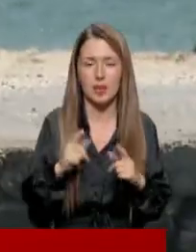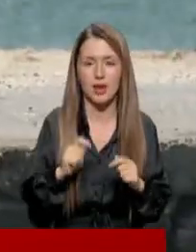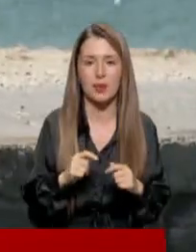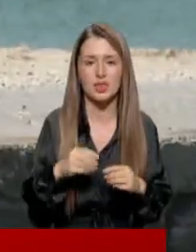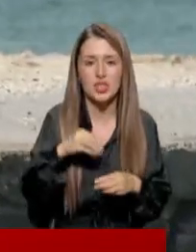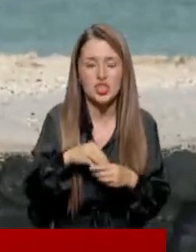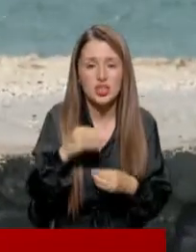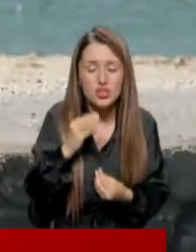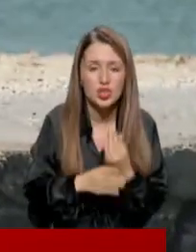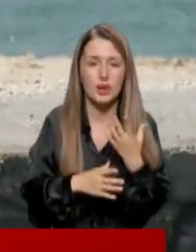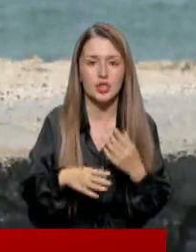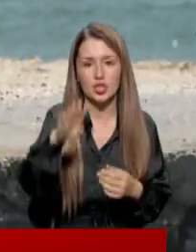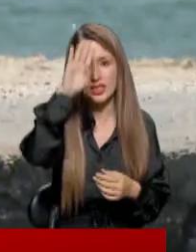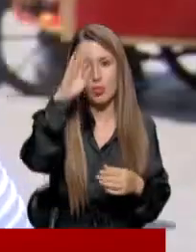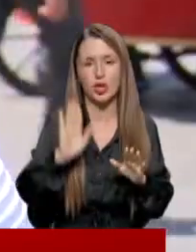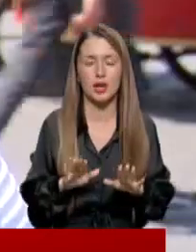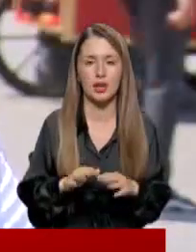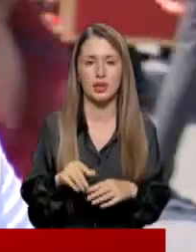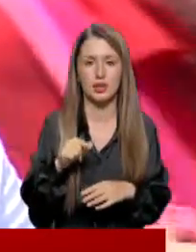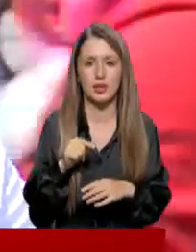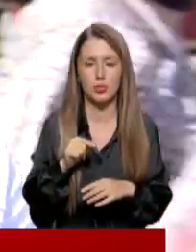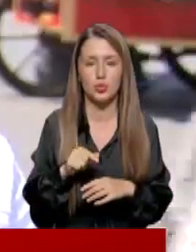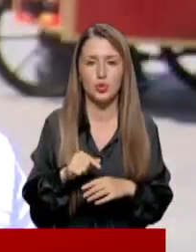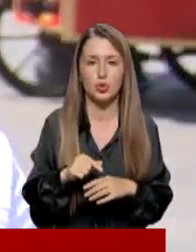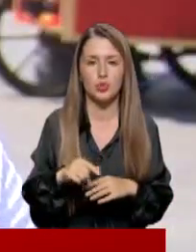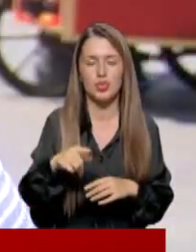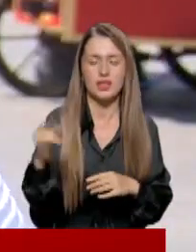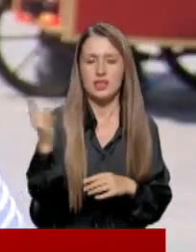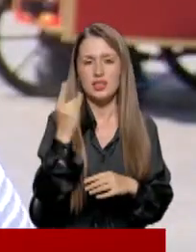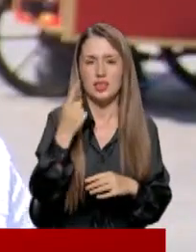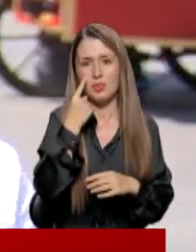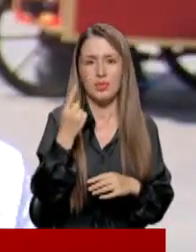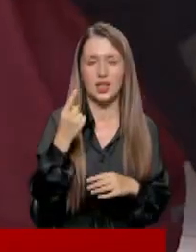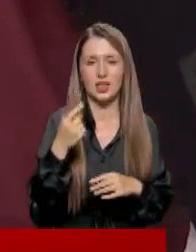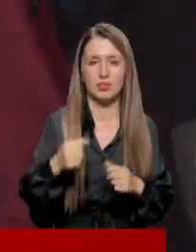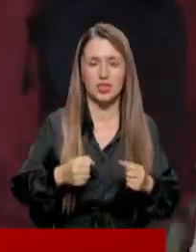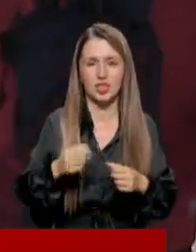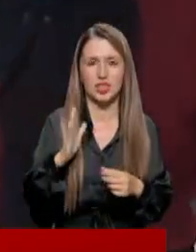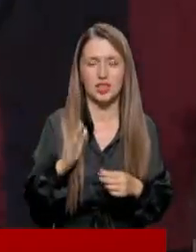İçinden çıkamayınca İstanbul'da kaldı. Bugün Eminönü'de ben bir gezerim, bir bakayım, bir alçarşıya